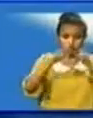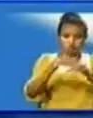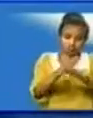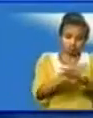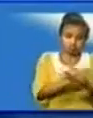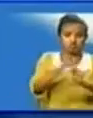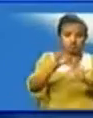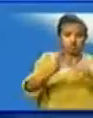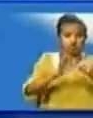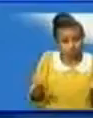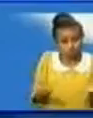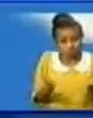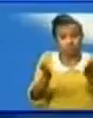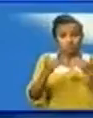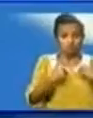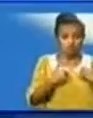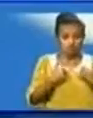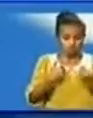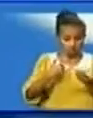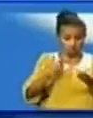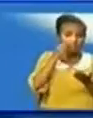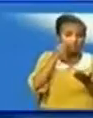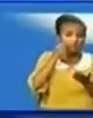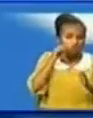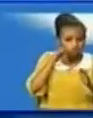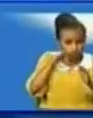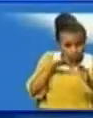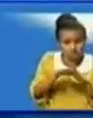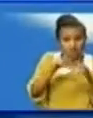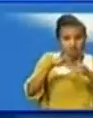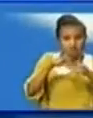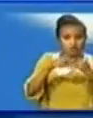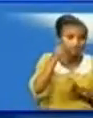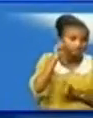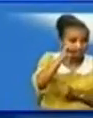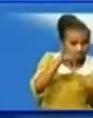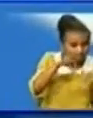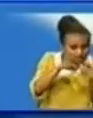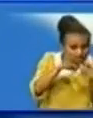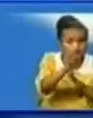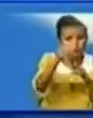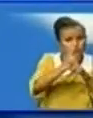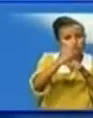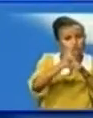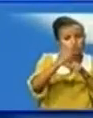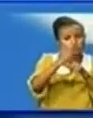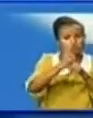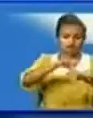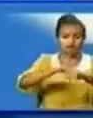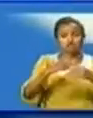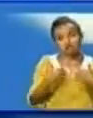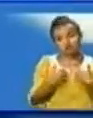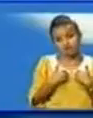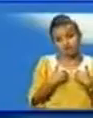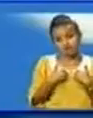የሆኑ ጓደኞች አሉኝ እና ከእነሱ ጋር ይህን እንትን እላለን ቋንቋ ምን ተምረው እንትን እንዲሉ ያደረግኳቸው